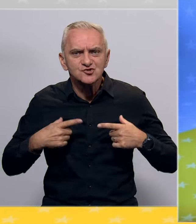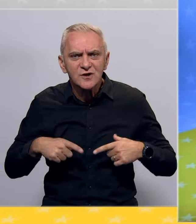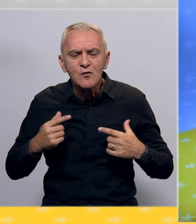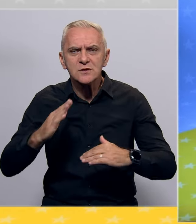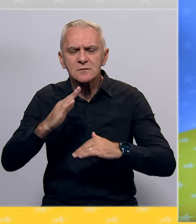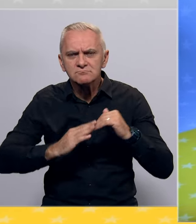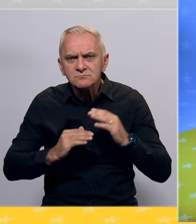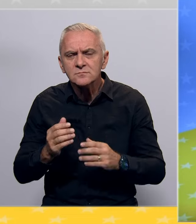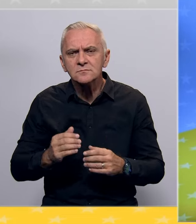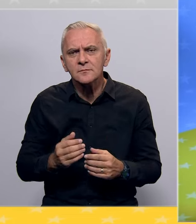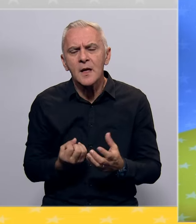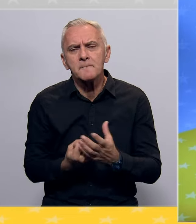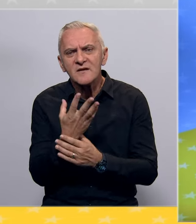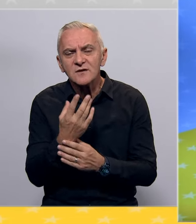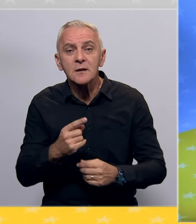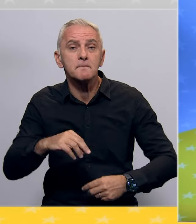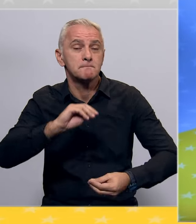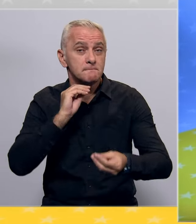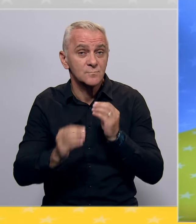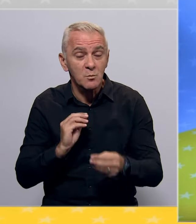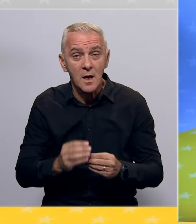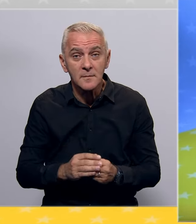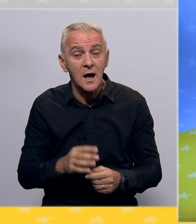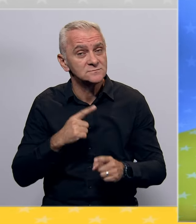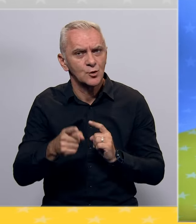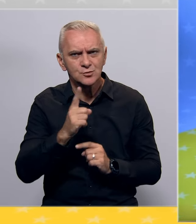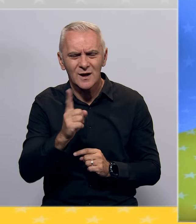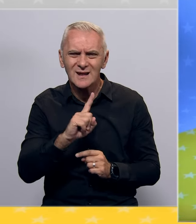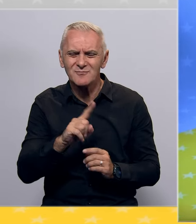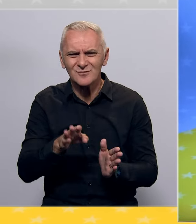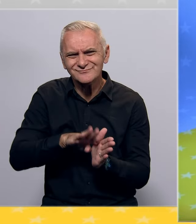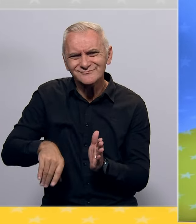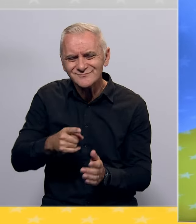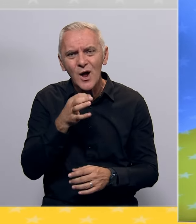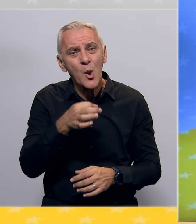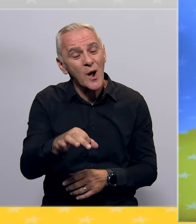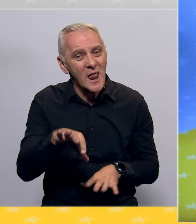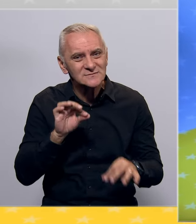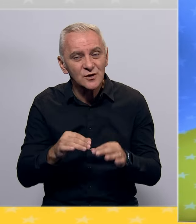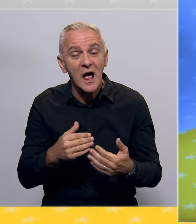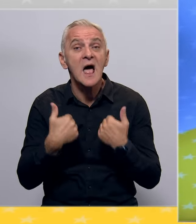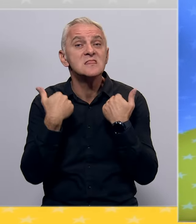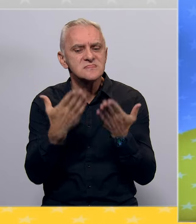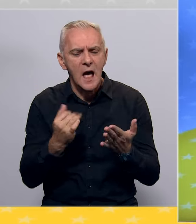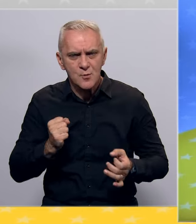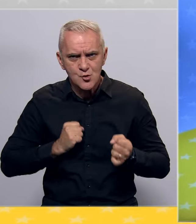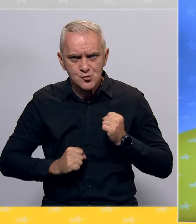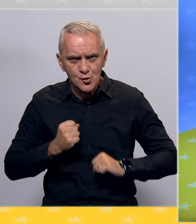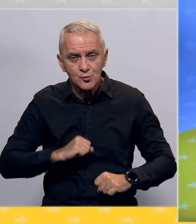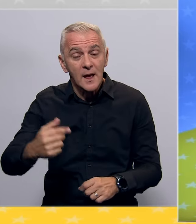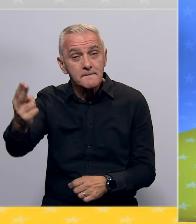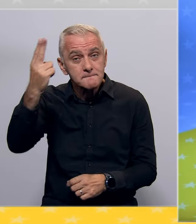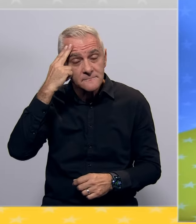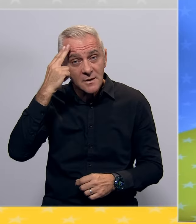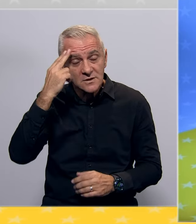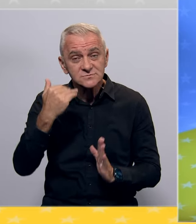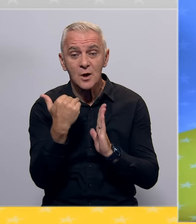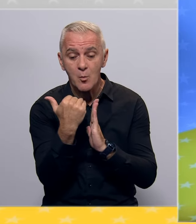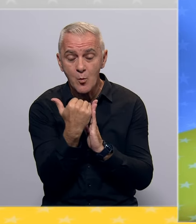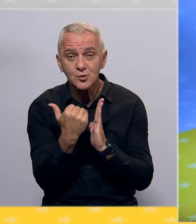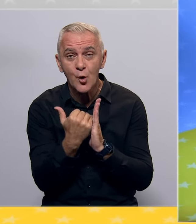infrastrukturnih, gospodarskih problema. Stoga ne podcijenimo lokalne izbore, već dajmo truda, prepoznajmo u